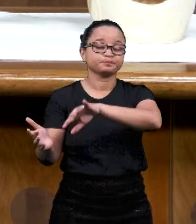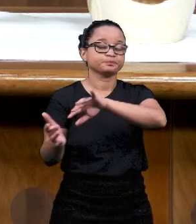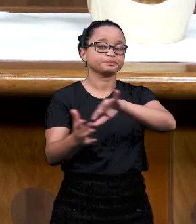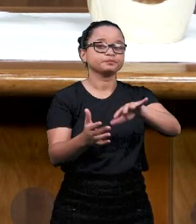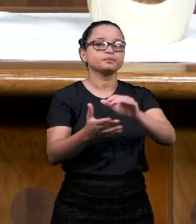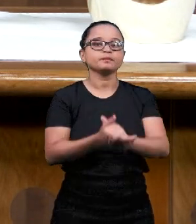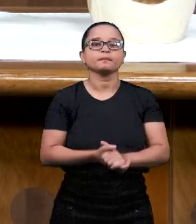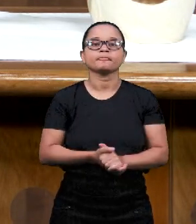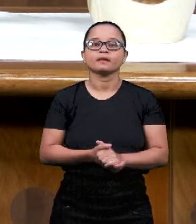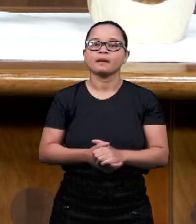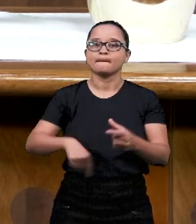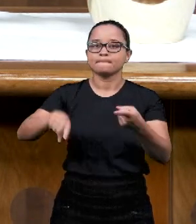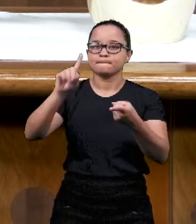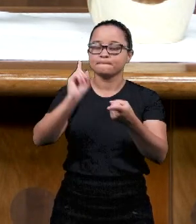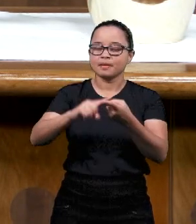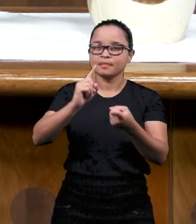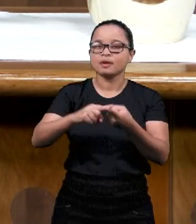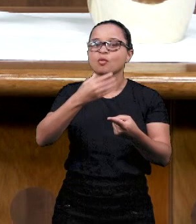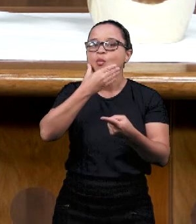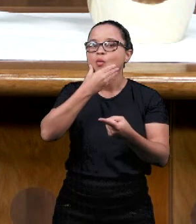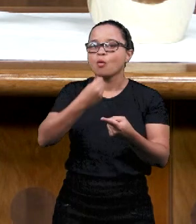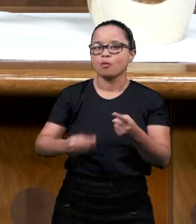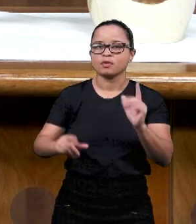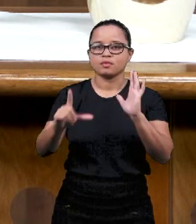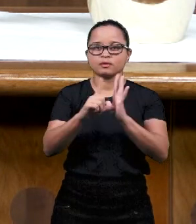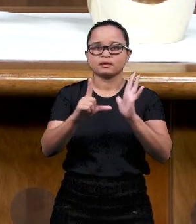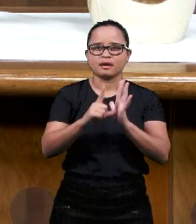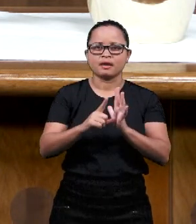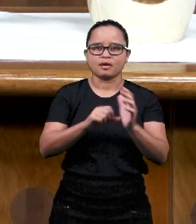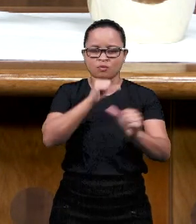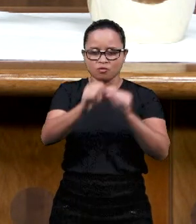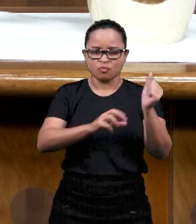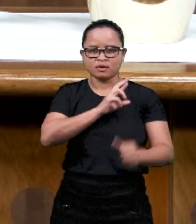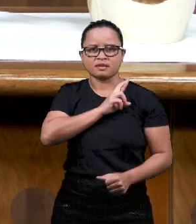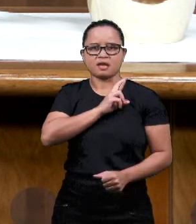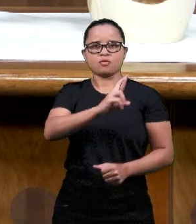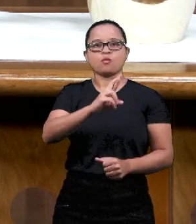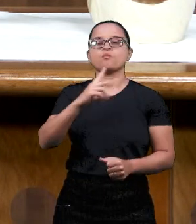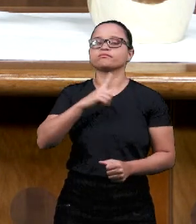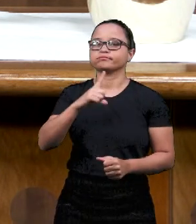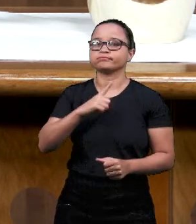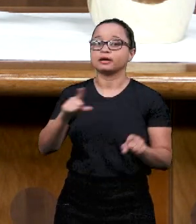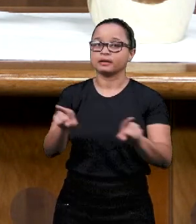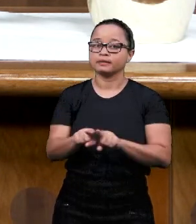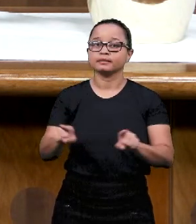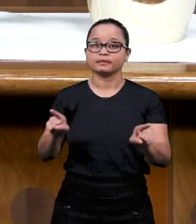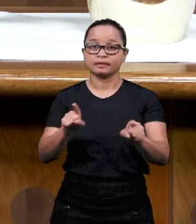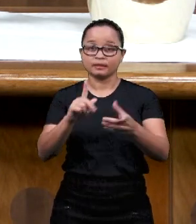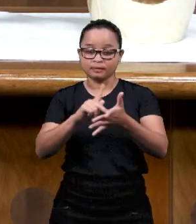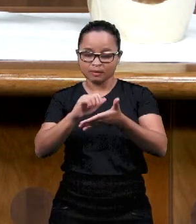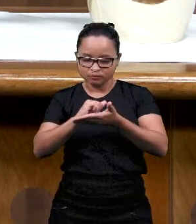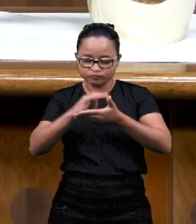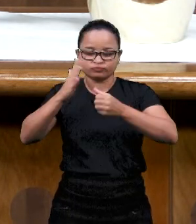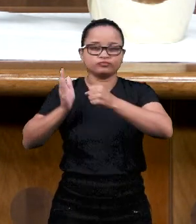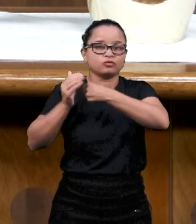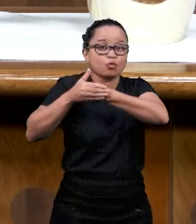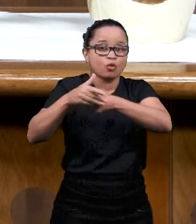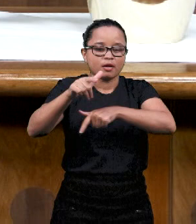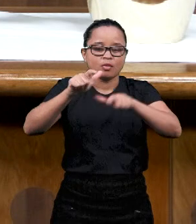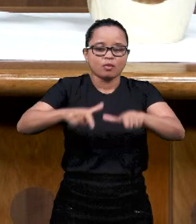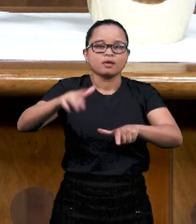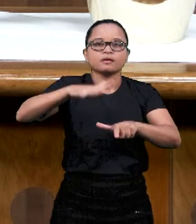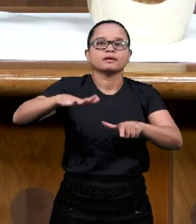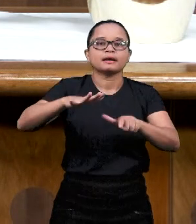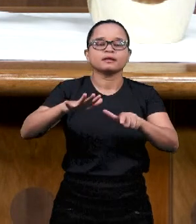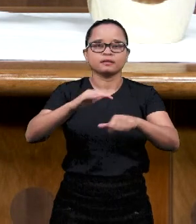religieux, n'est-ce pas? Et le trésor caché dans le champ, ce trésor était la parole de Dieu cachée dans le champ